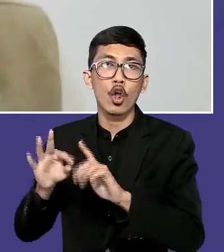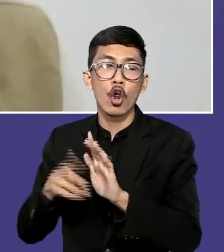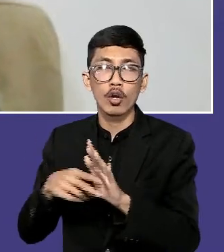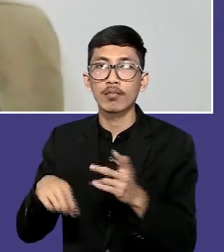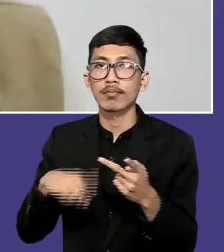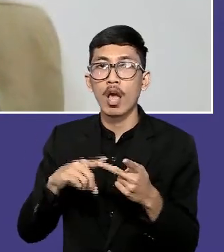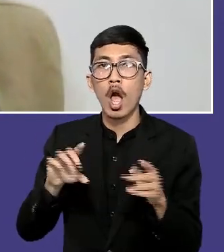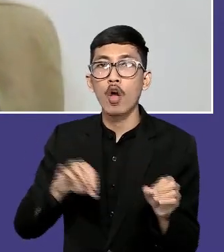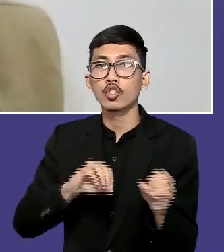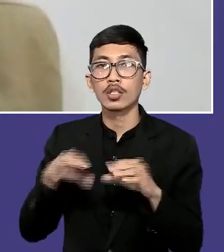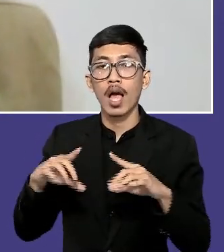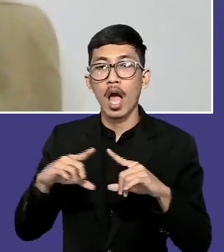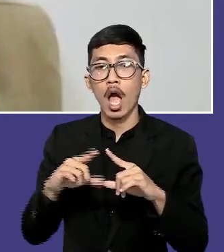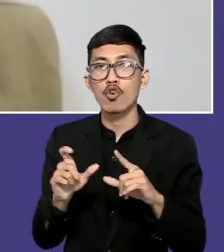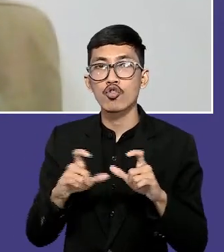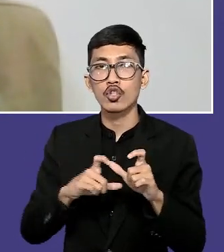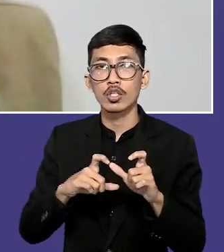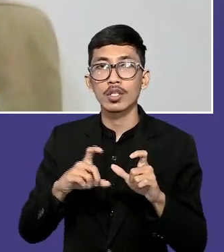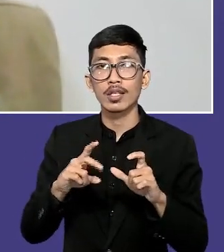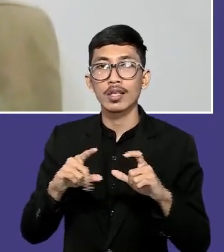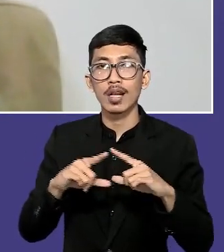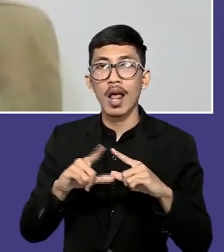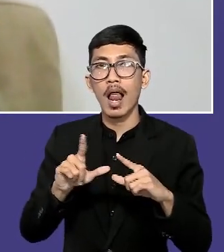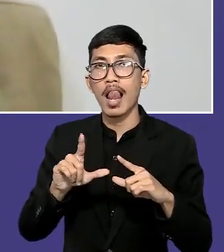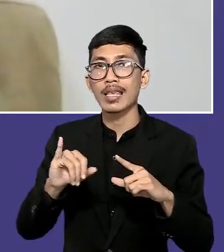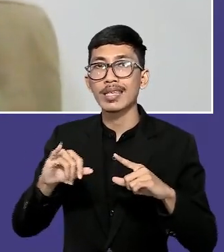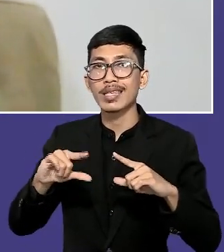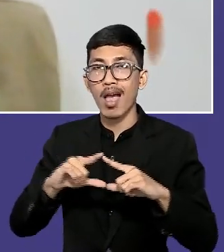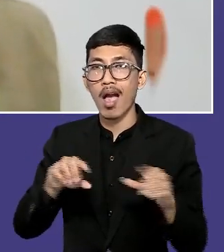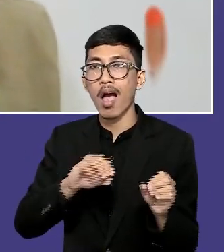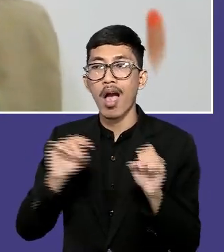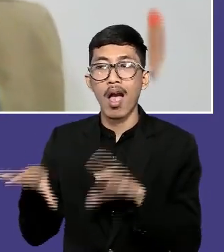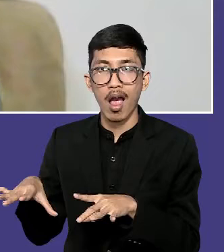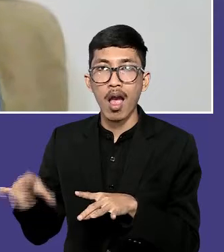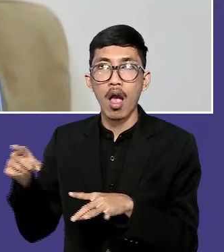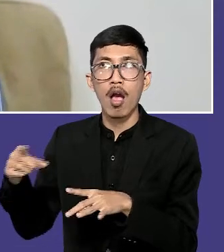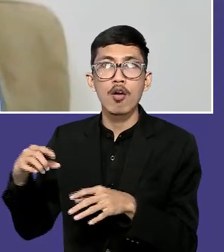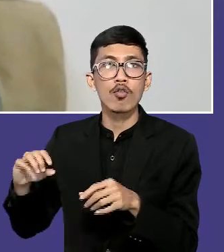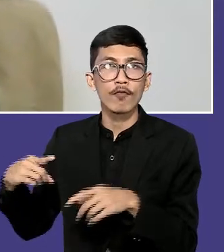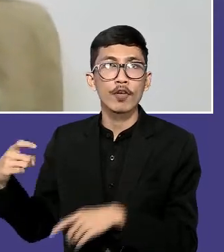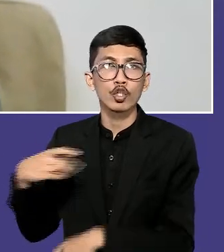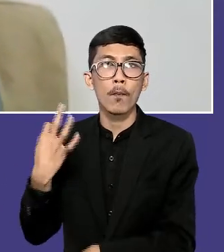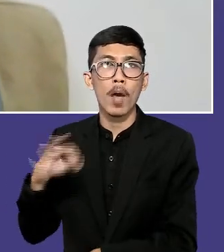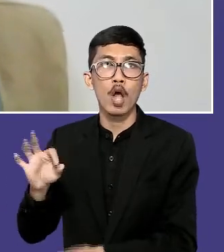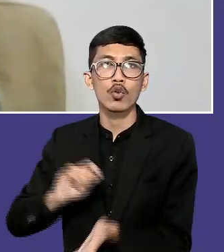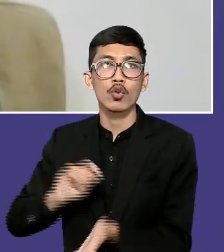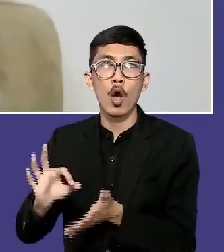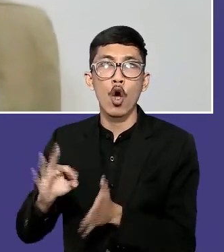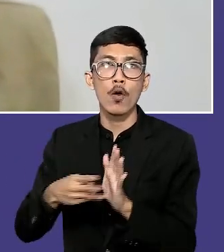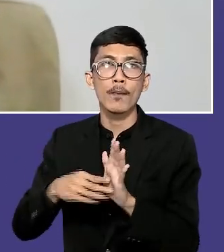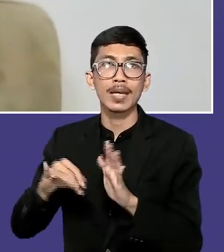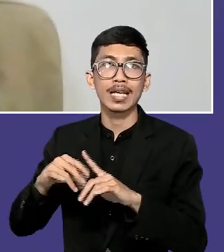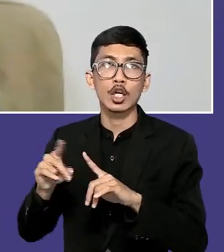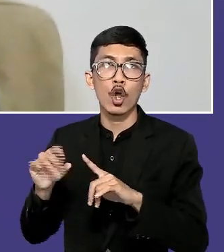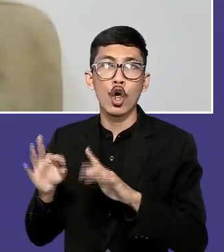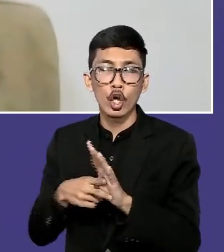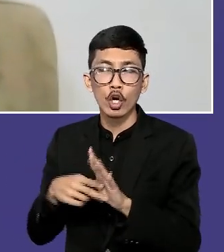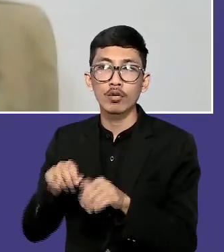tidak menutup kemungkinan penurunan itu akan sampai di sini dog bener reaksi masuki jadi sampai saat ini kita belum